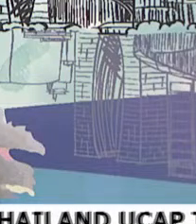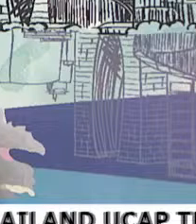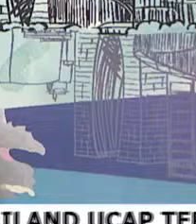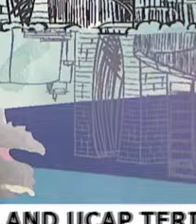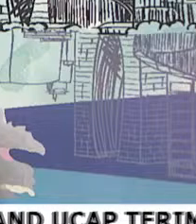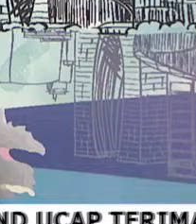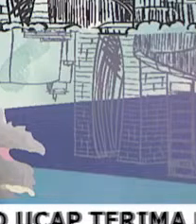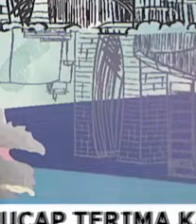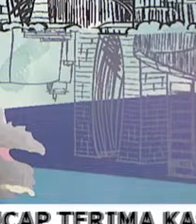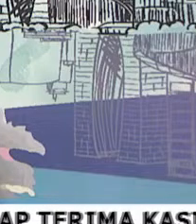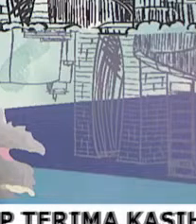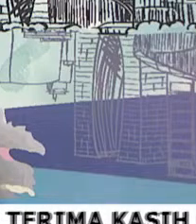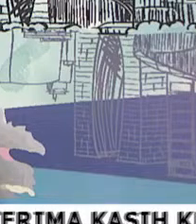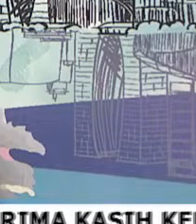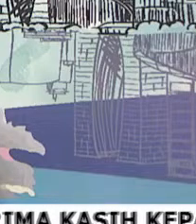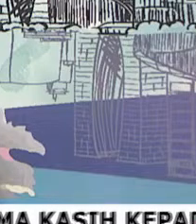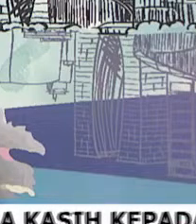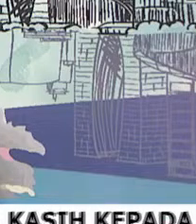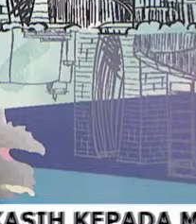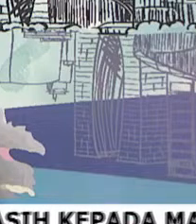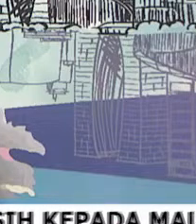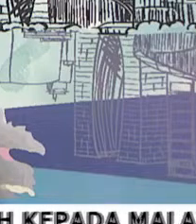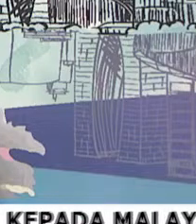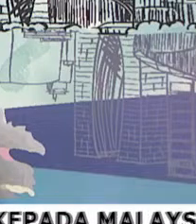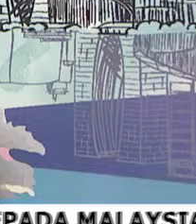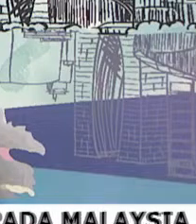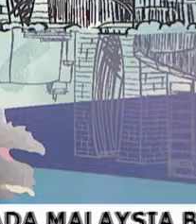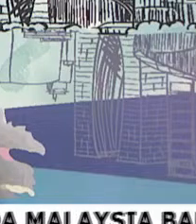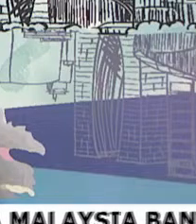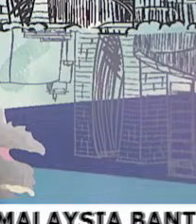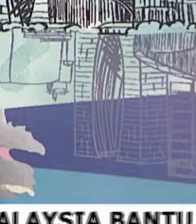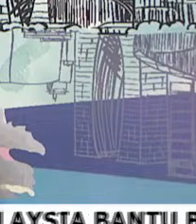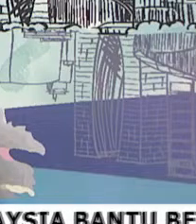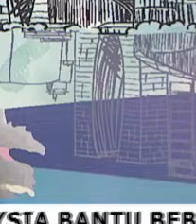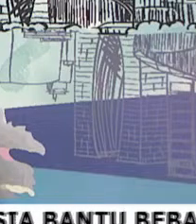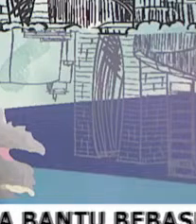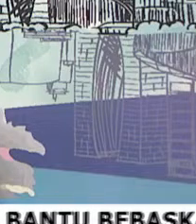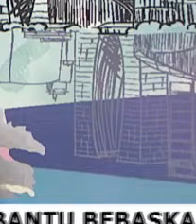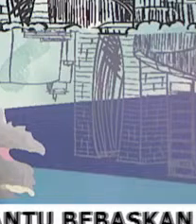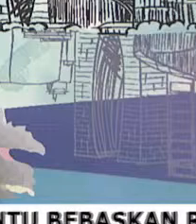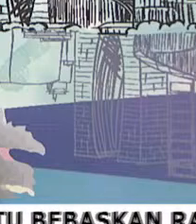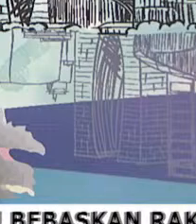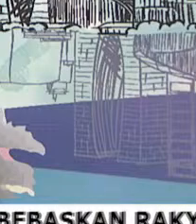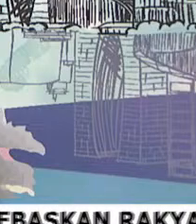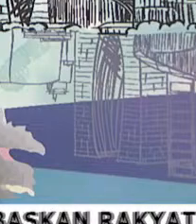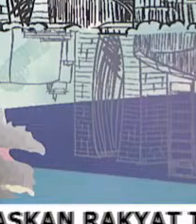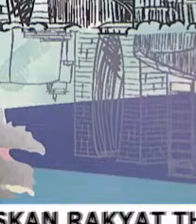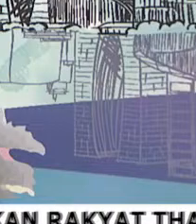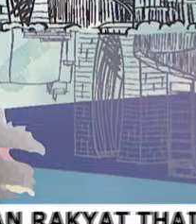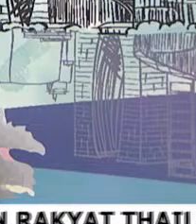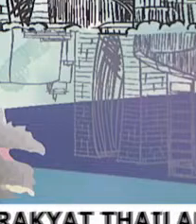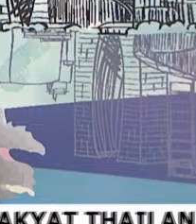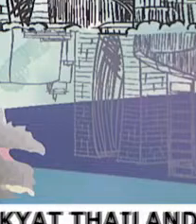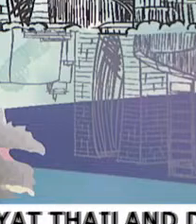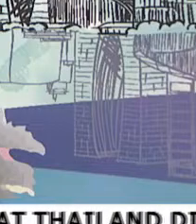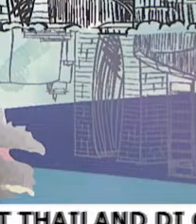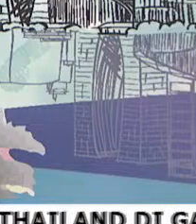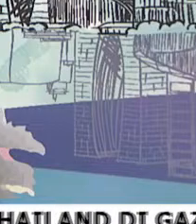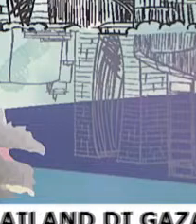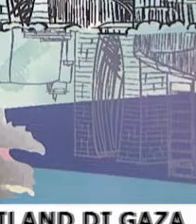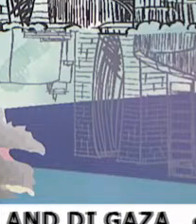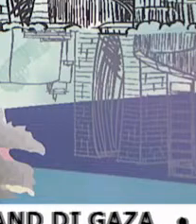parlimen selesai sudah dua persoalan dan diteruskan dengan sesi pertanyaan-pertanyaan bagi jawab tulisan Namun kita akan berikan tumpuan pula kepada dewan